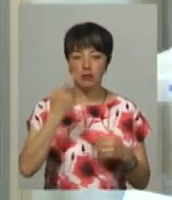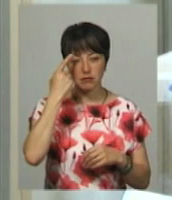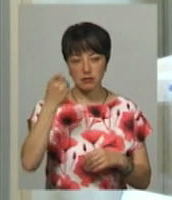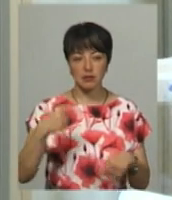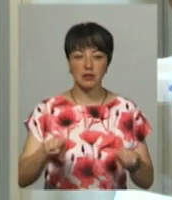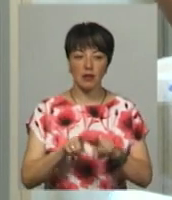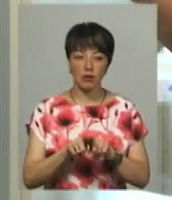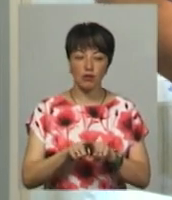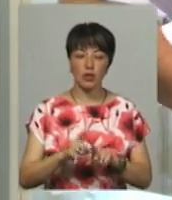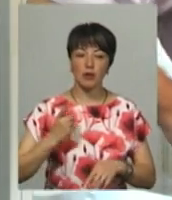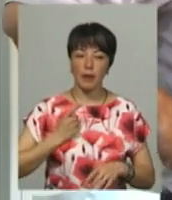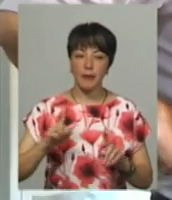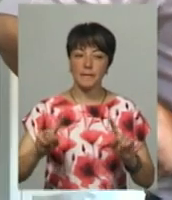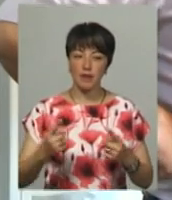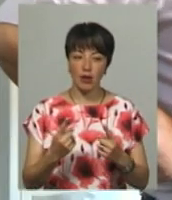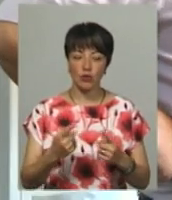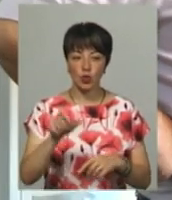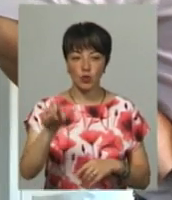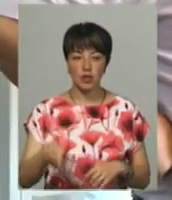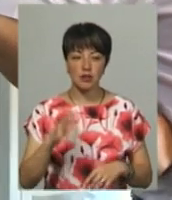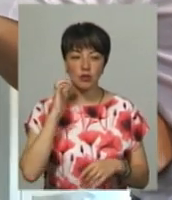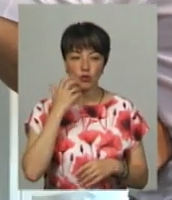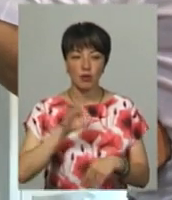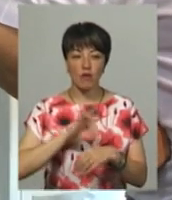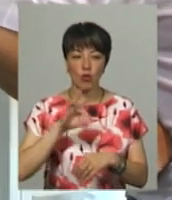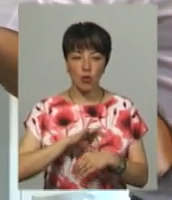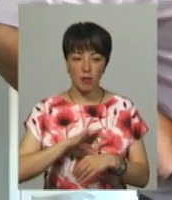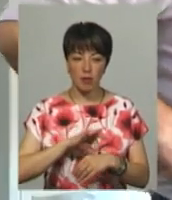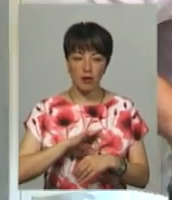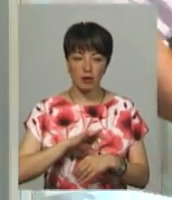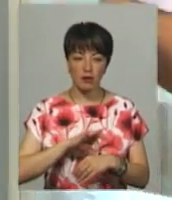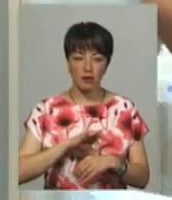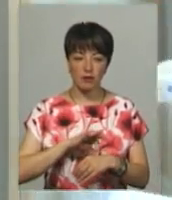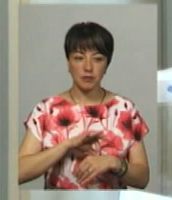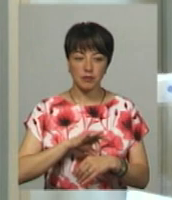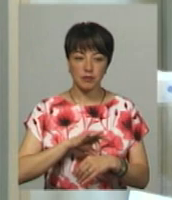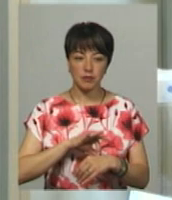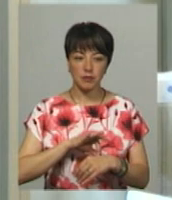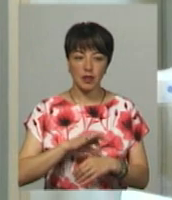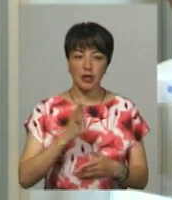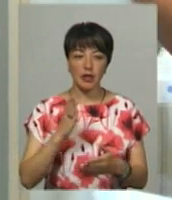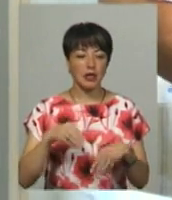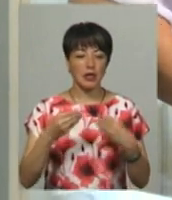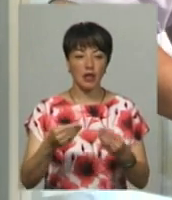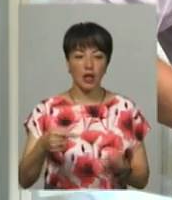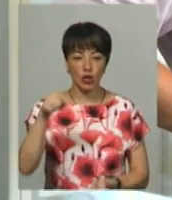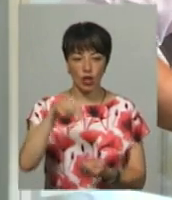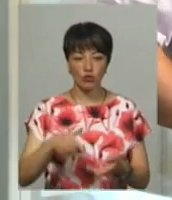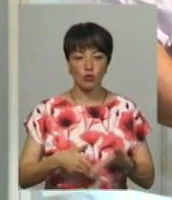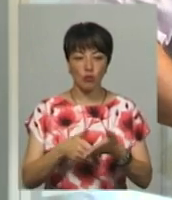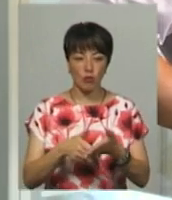також, що тримання під вартою людини з серйозними хворобами і ненадання належної